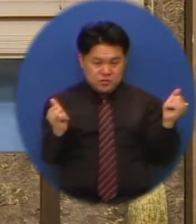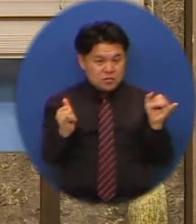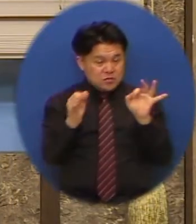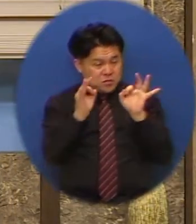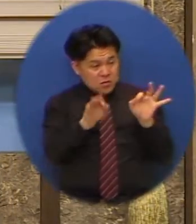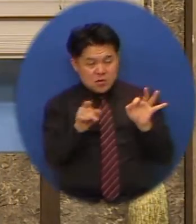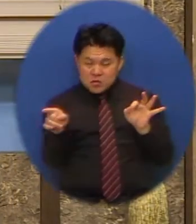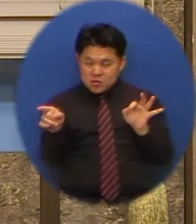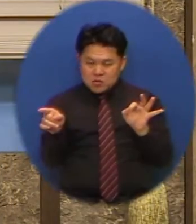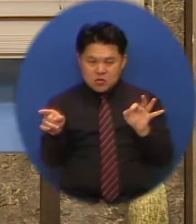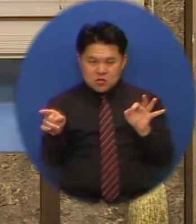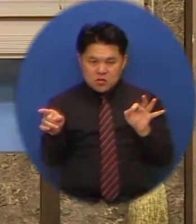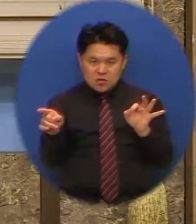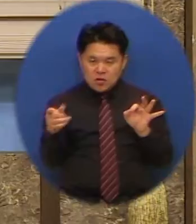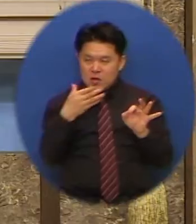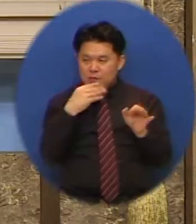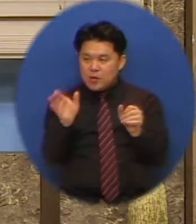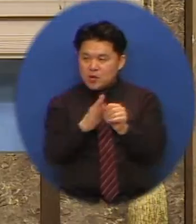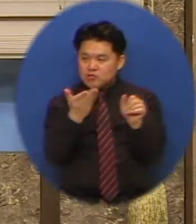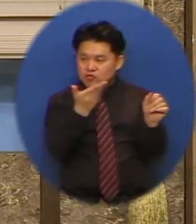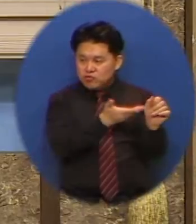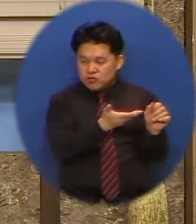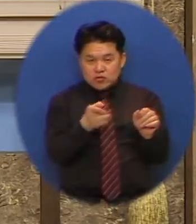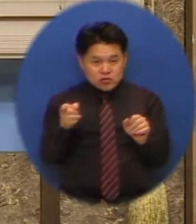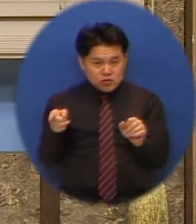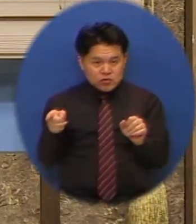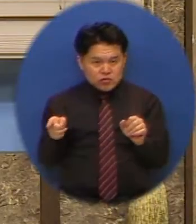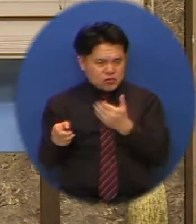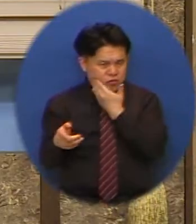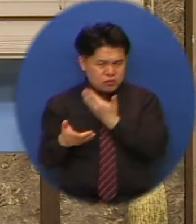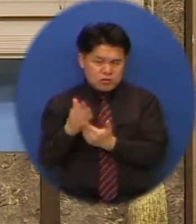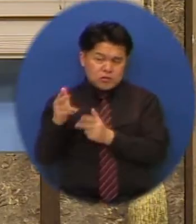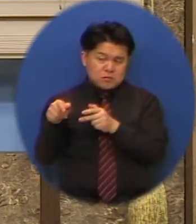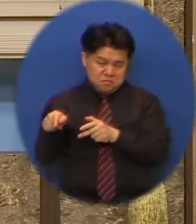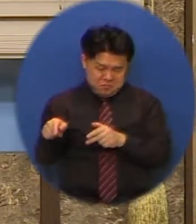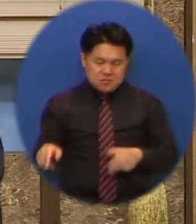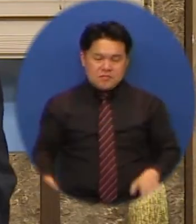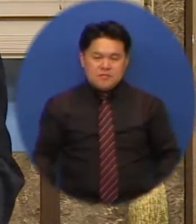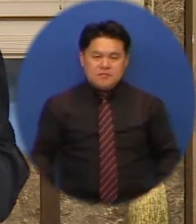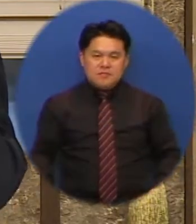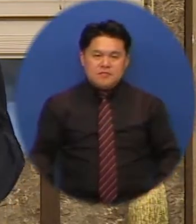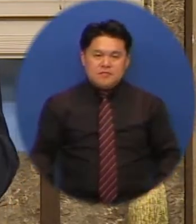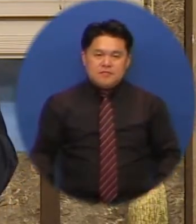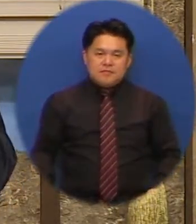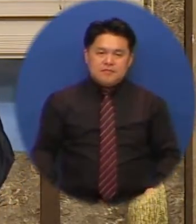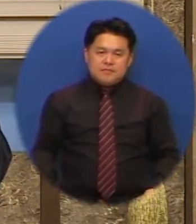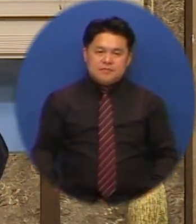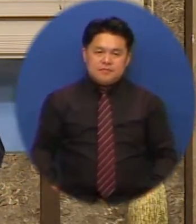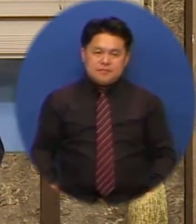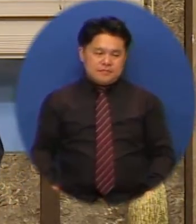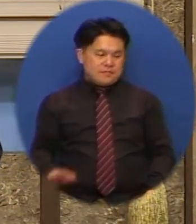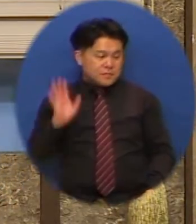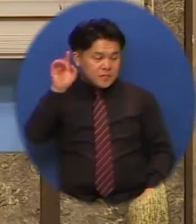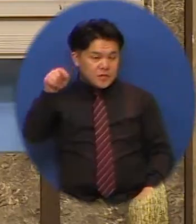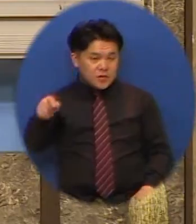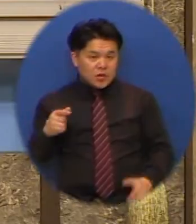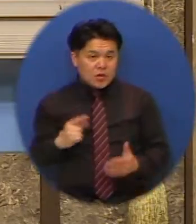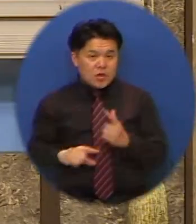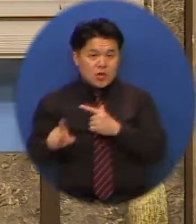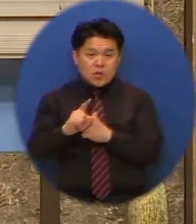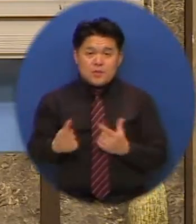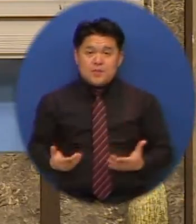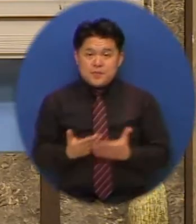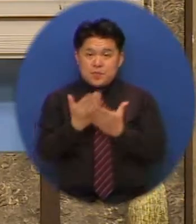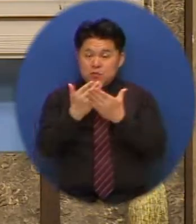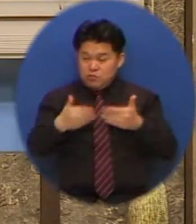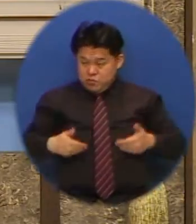국민들한테 실질적인 복지 서비스를 제공하는 굉장히 중요한 산업이에요. 그러면 이 산업을 육성 발전시켜야 되는데